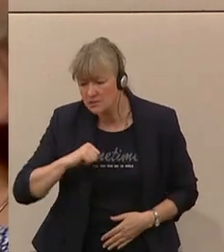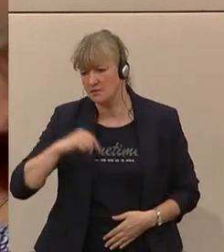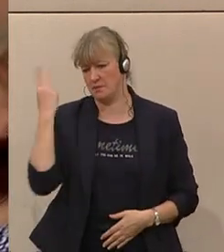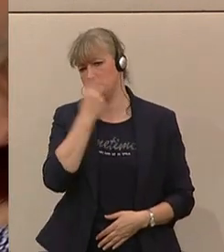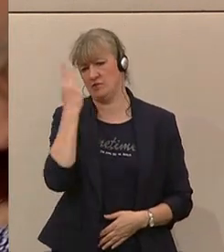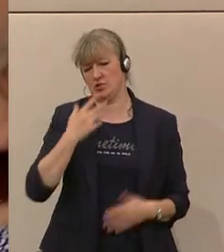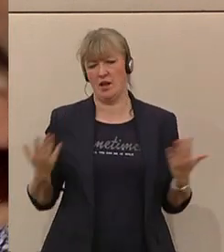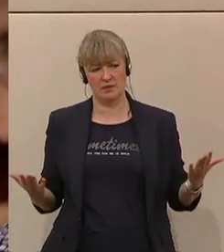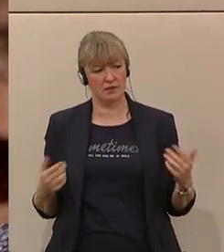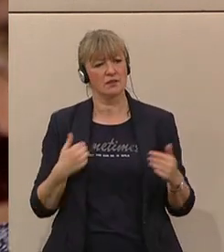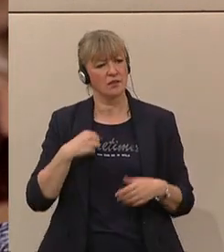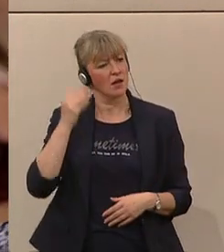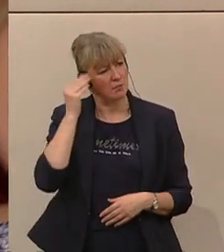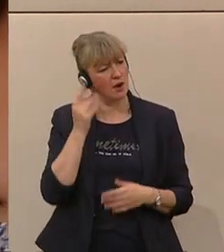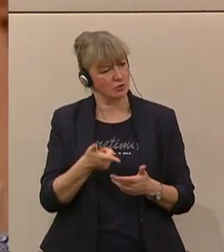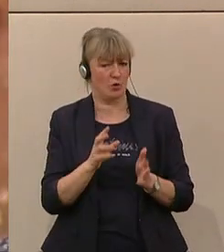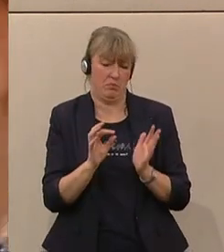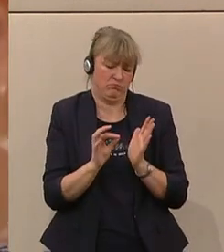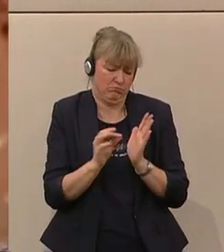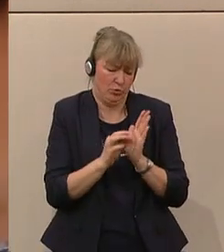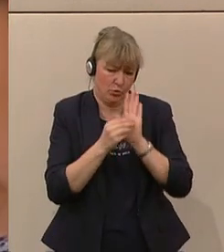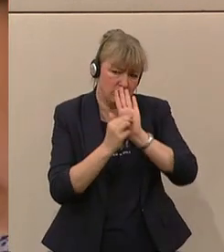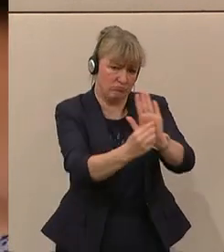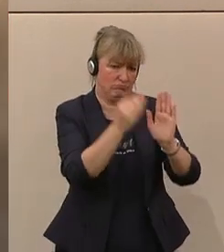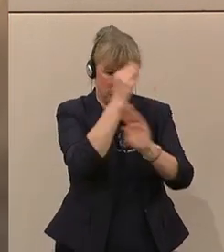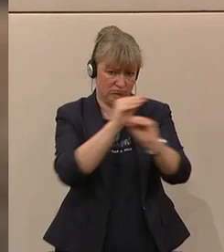Selbstverständlichkeit, das merke ich nur in aller Ruhe bei diesem Punkt an. So,